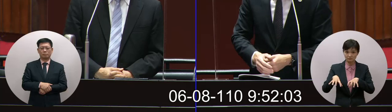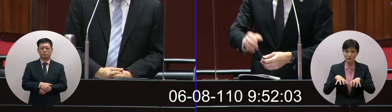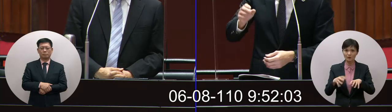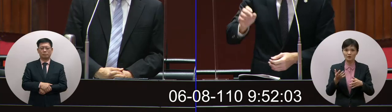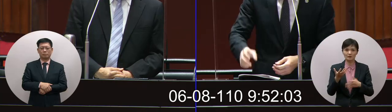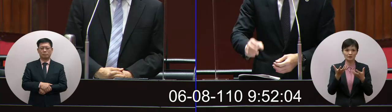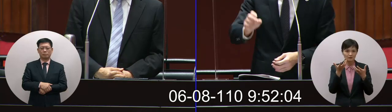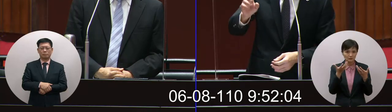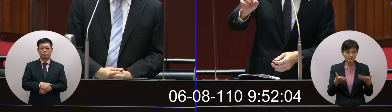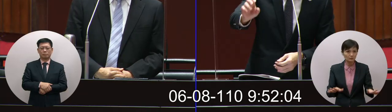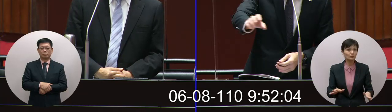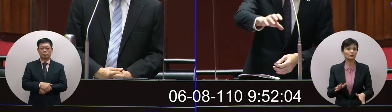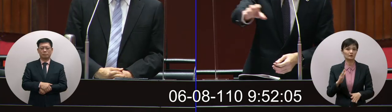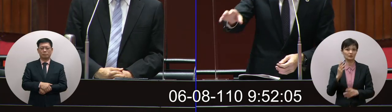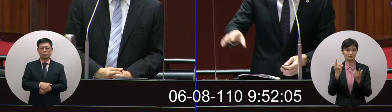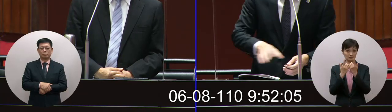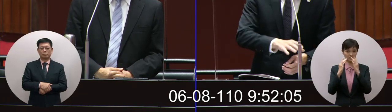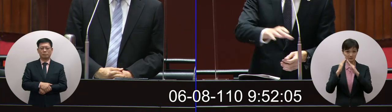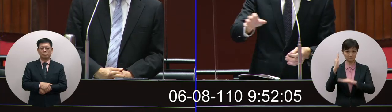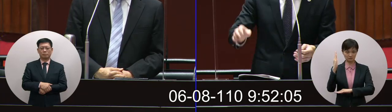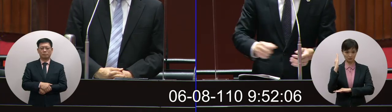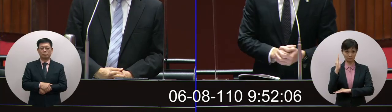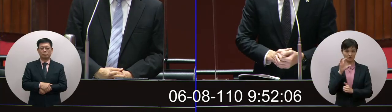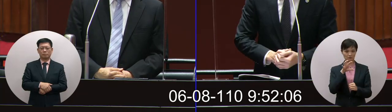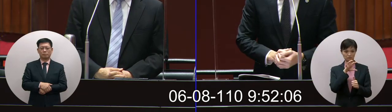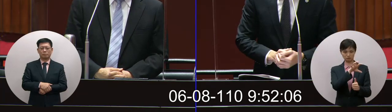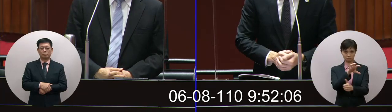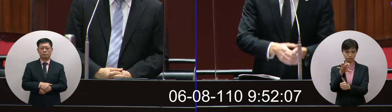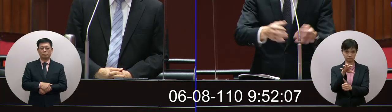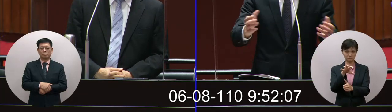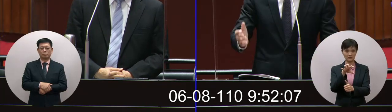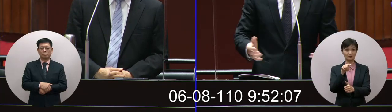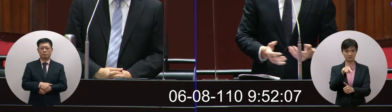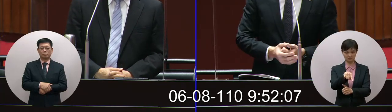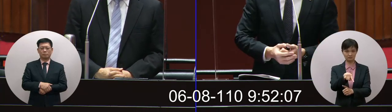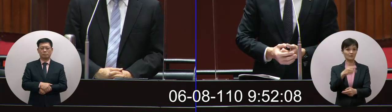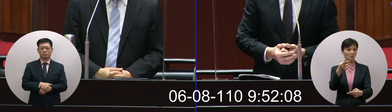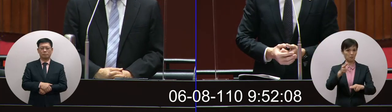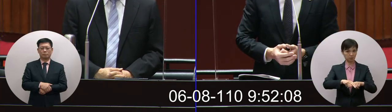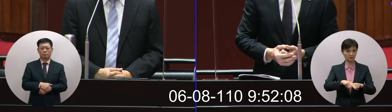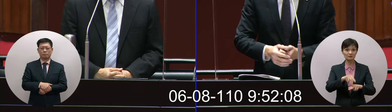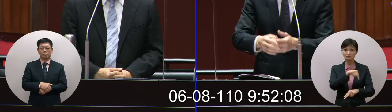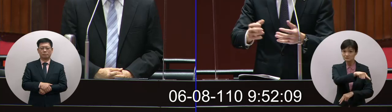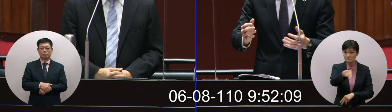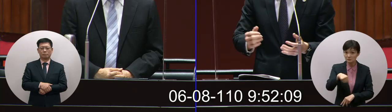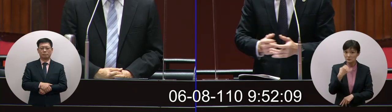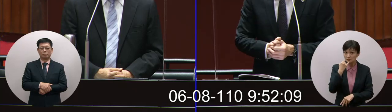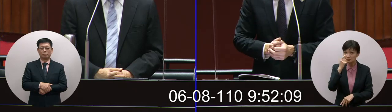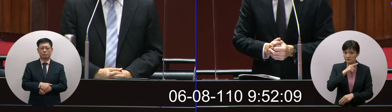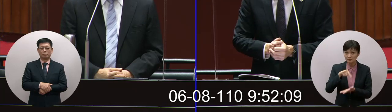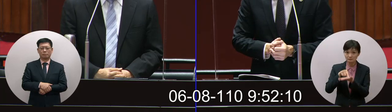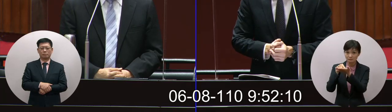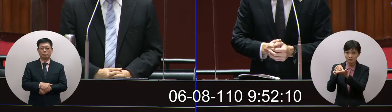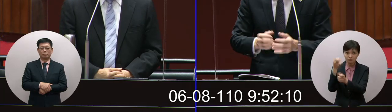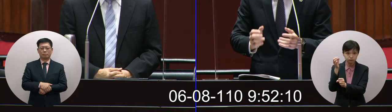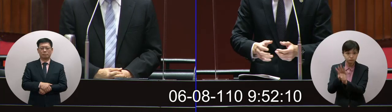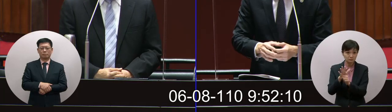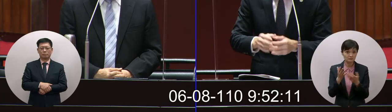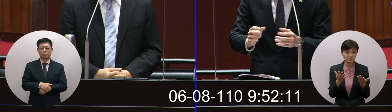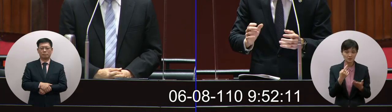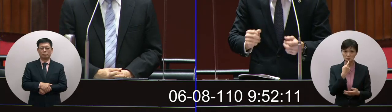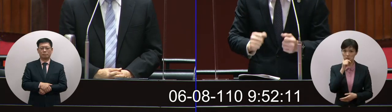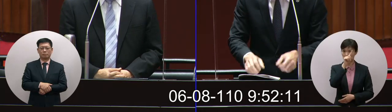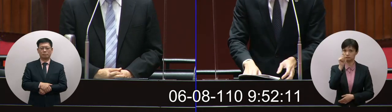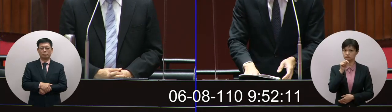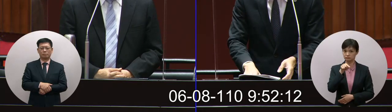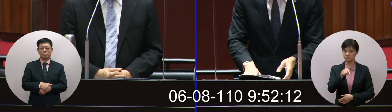台北市政府先命令艋舺夜市啊周边的店家拢停业，啊，遮个敢会当申请补助？这拢大家即个疑问，